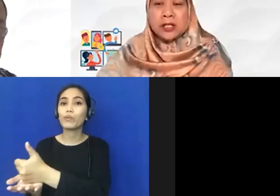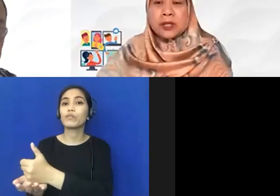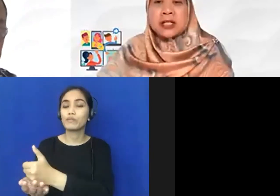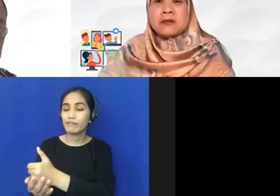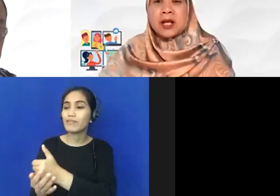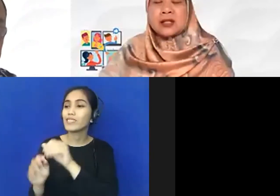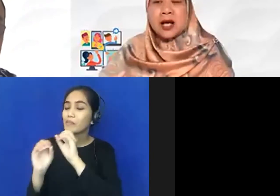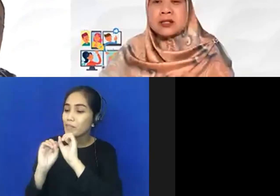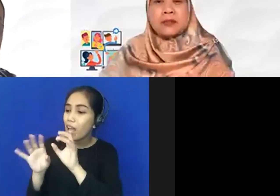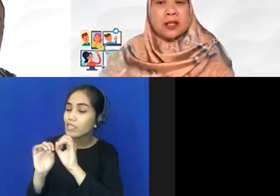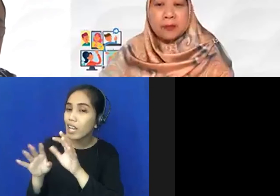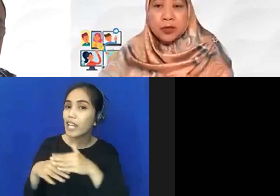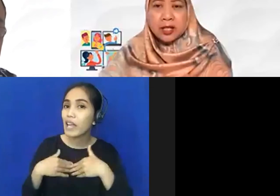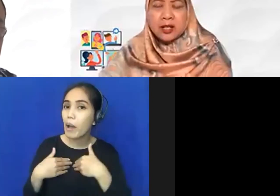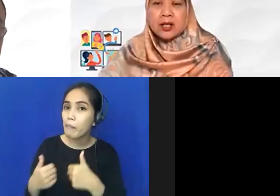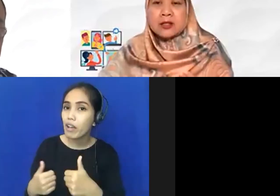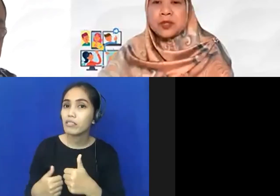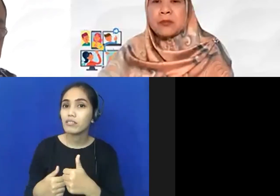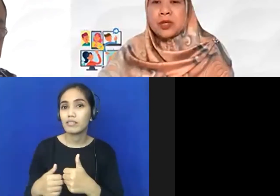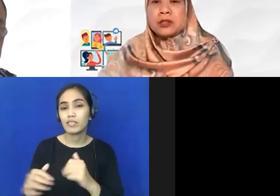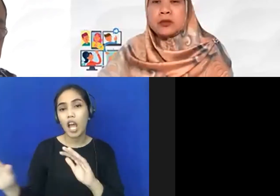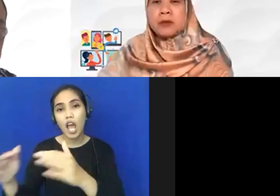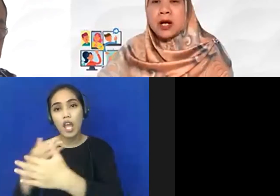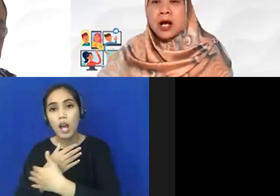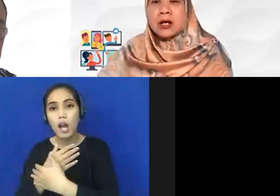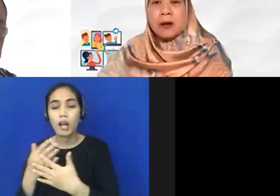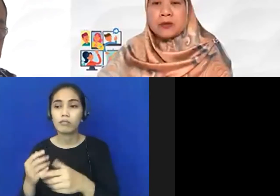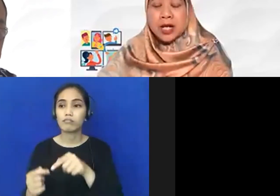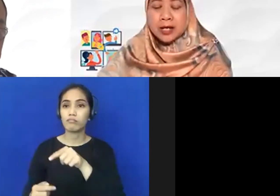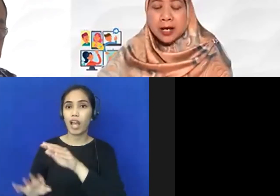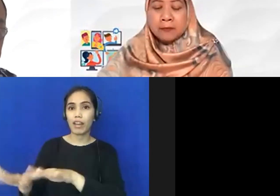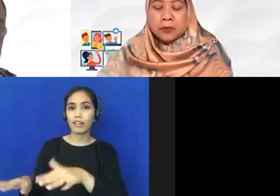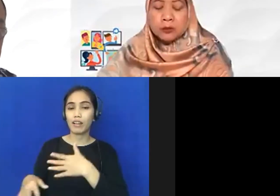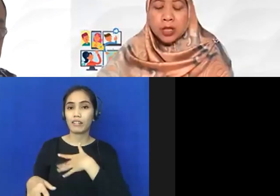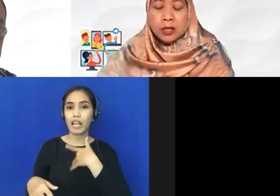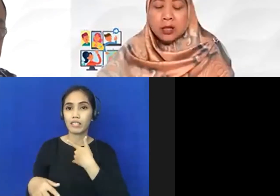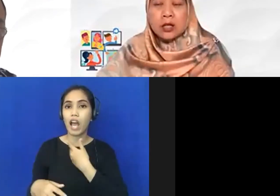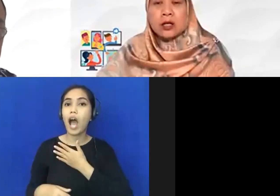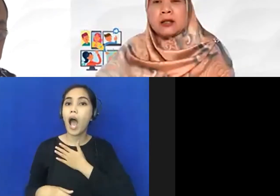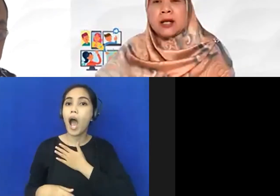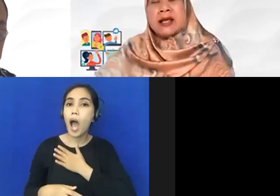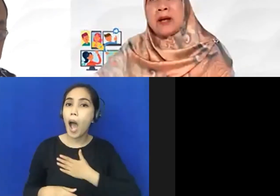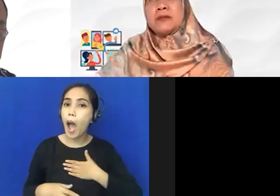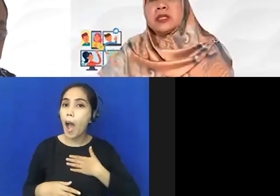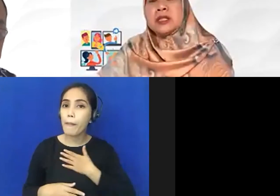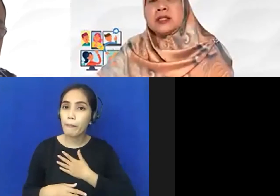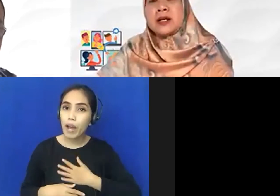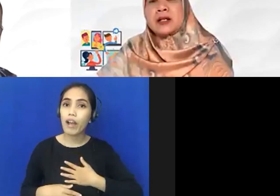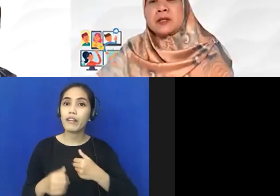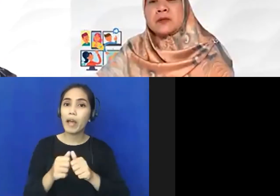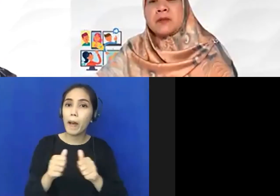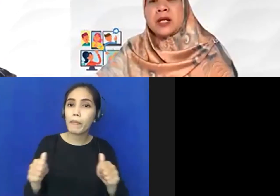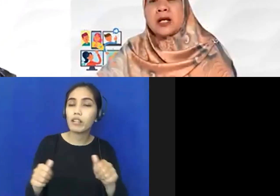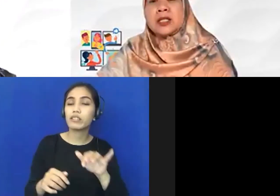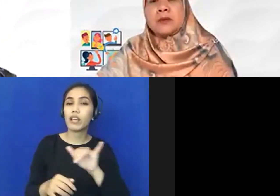untuk mengekspresikan perasaan sebisa mungkin tentu memang nggak mudah ya. Kemudian nah yang paling penting saya